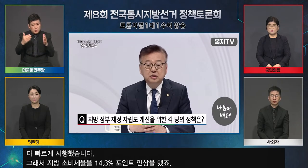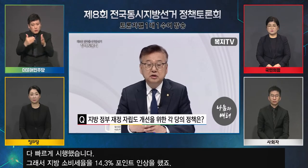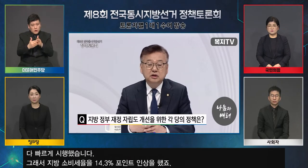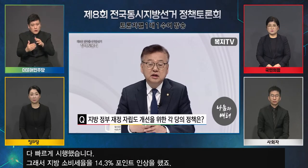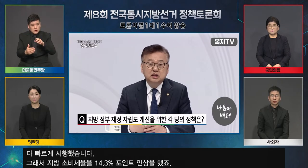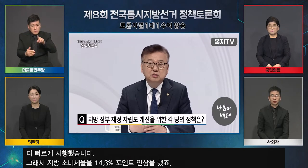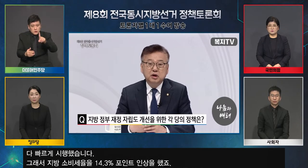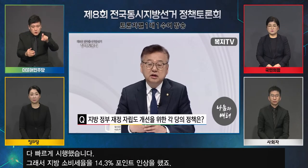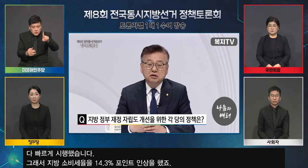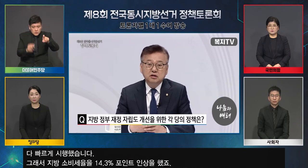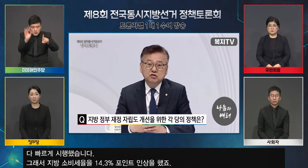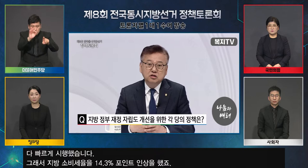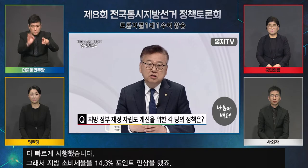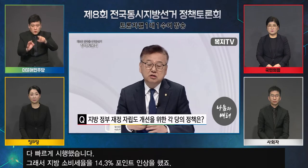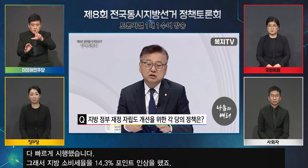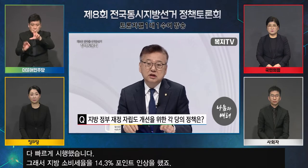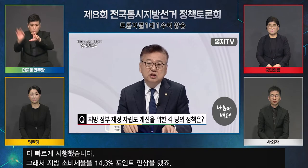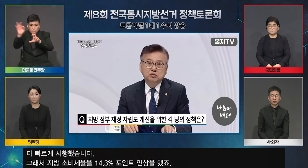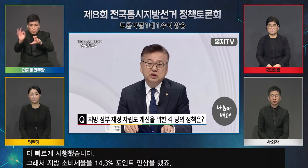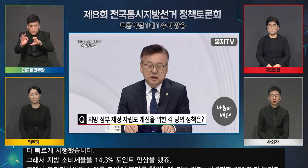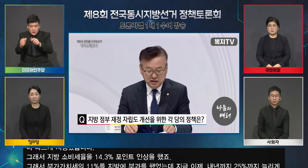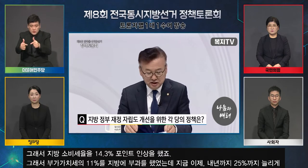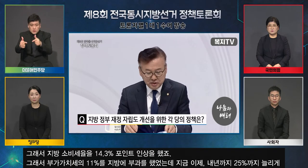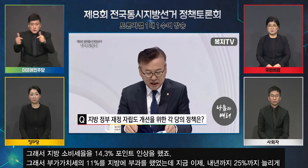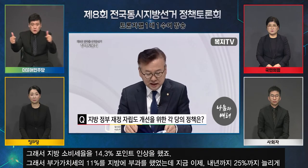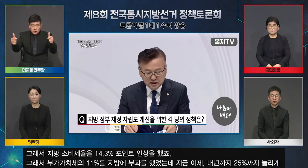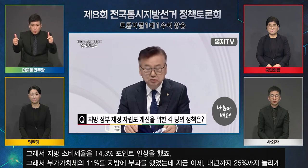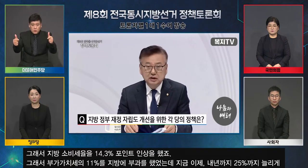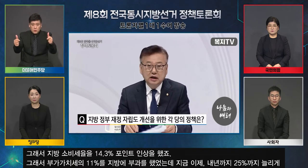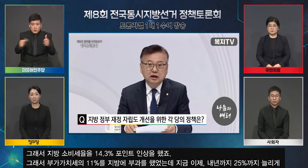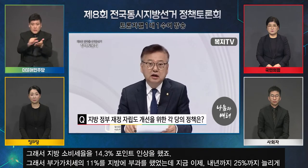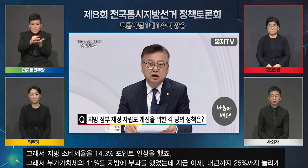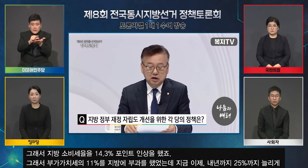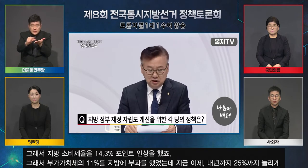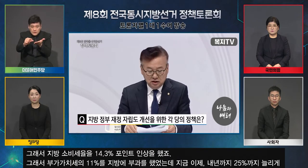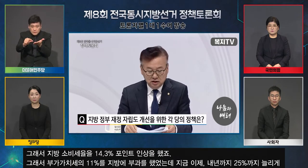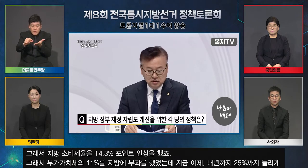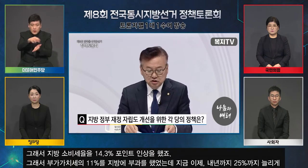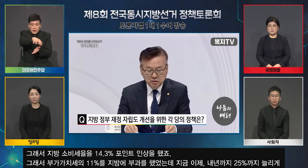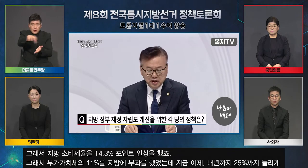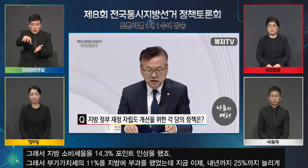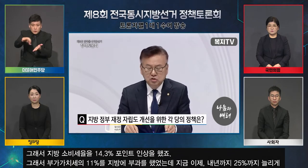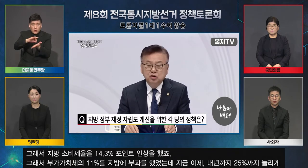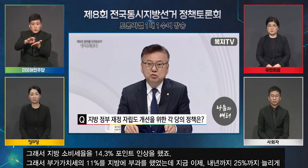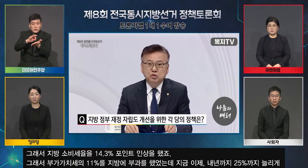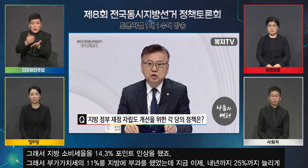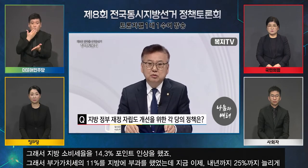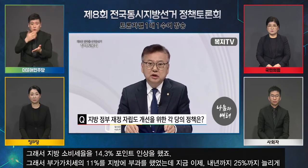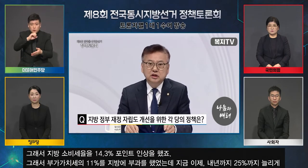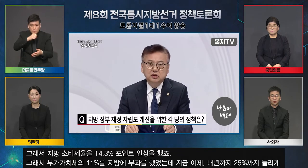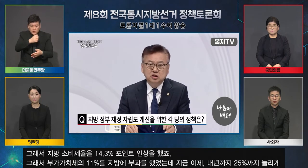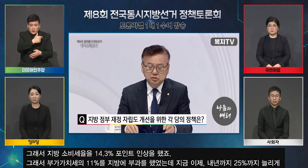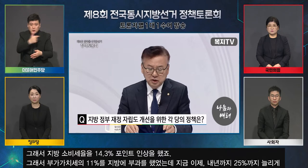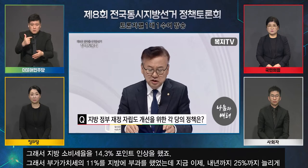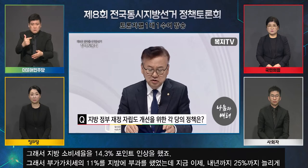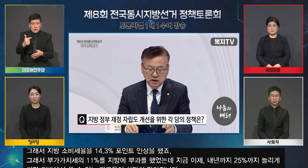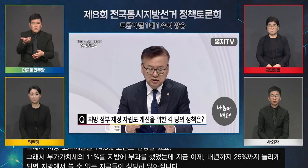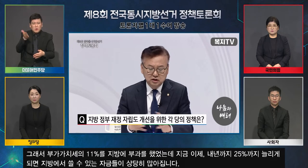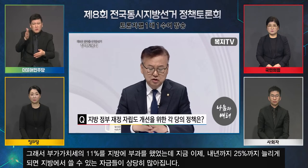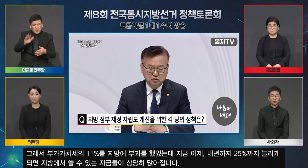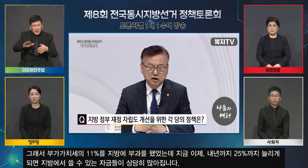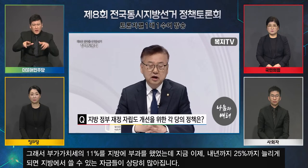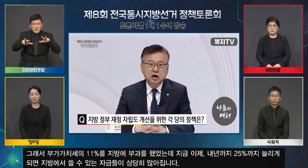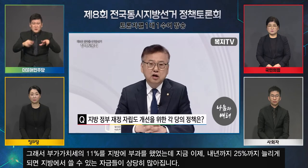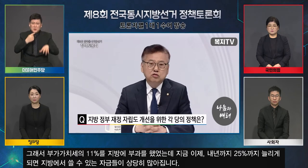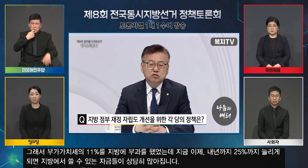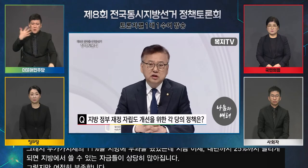늘리게 되면 지방에서 쓸 수 있는 자금들이 상당히 많아집니다. 그렇지만 여전히 부족합니다. 2018년